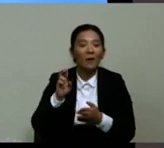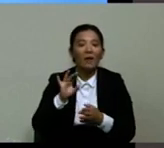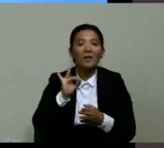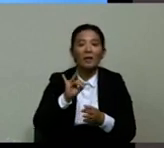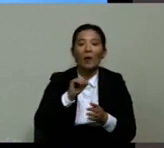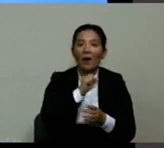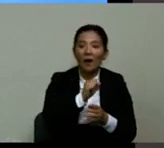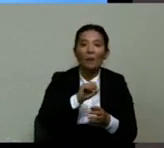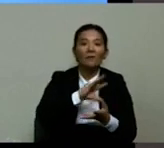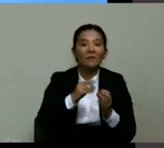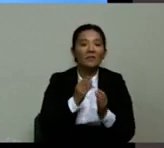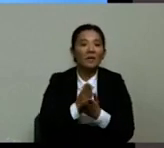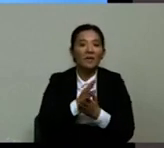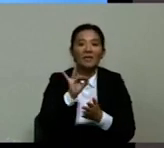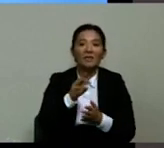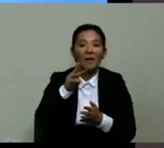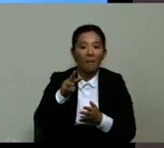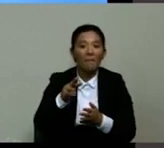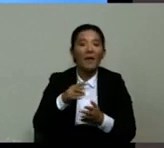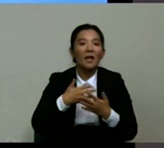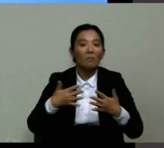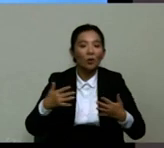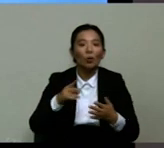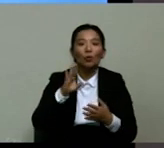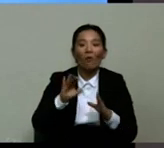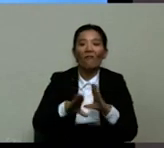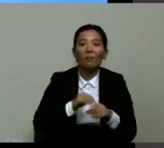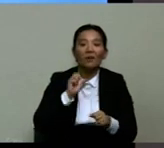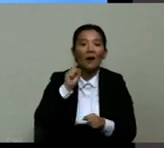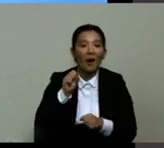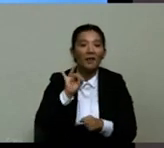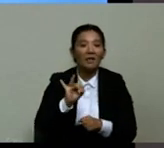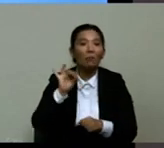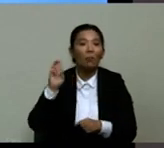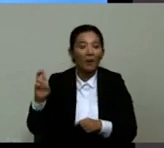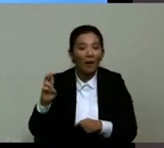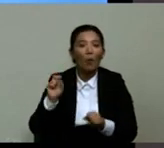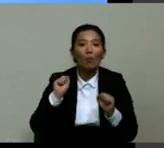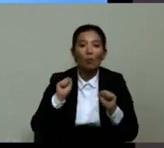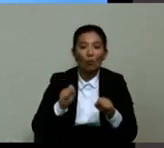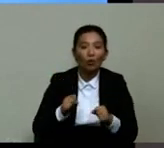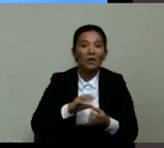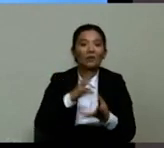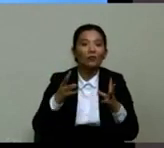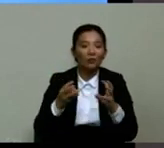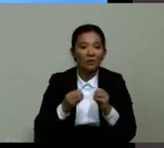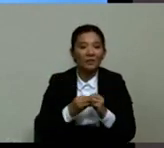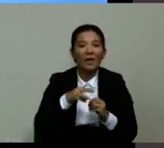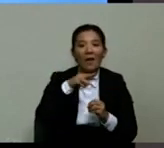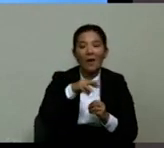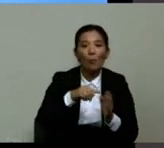Б состоит из N элементов, то выбор А и Б можно осуществить